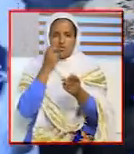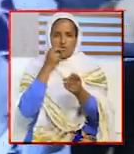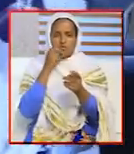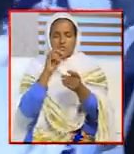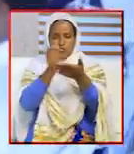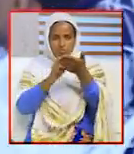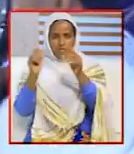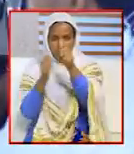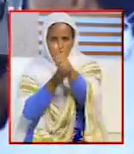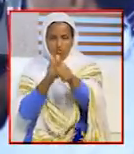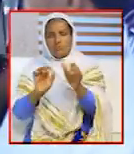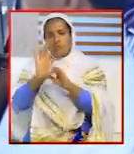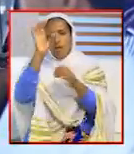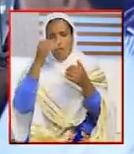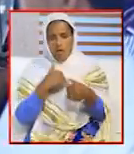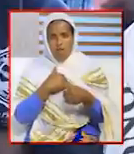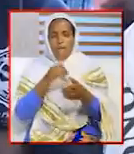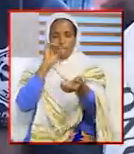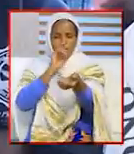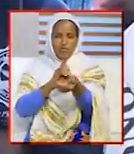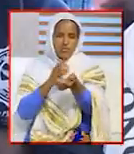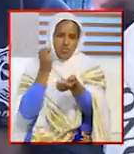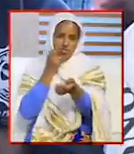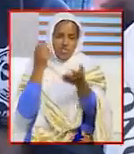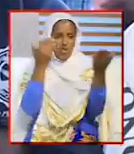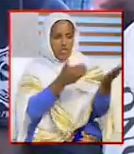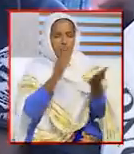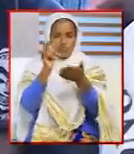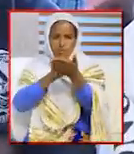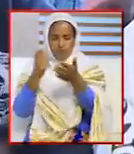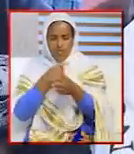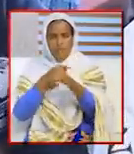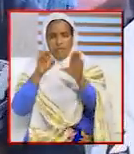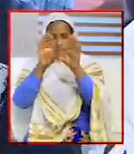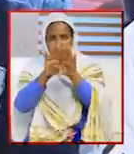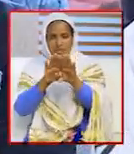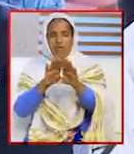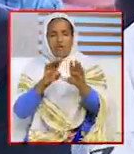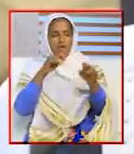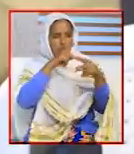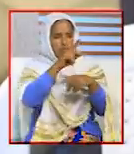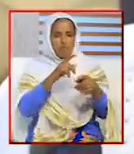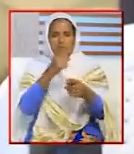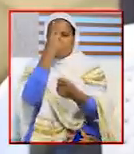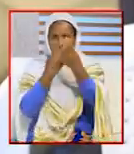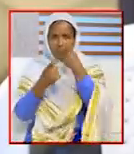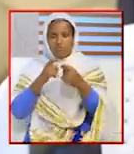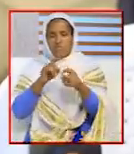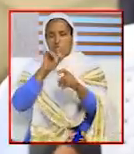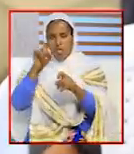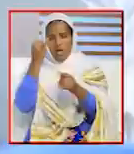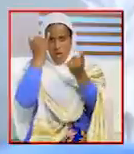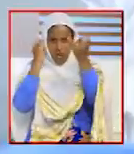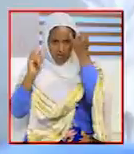ጽሑፍ እየተከታተላችሁ ትገኛላችሁ። በዶክተር ወሰን የቀረበውን ጽሑፍ የምንቋጨው ከታዳሚያም በተነሱ